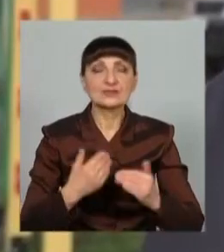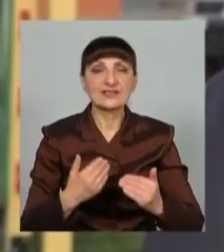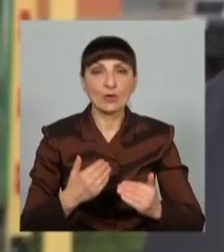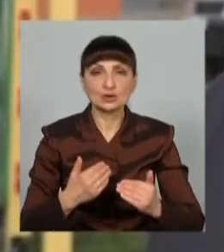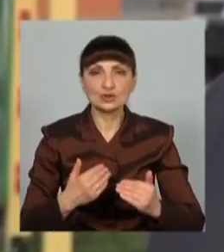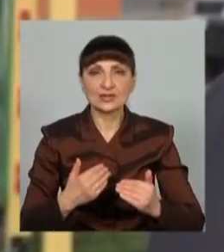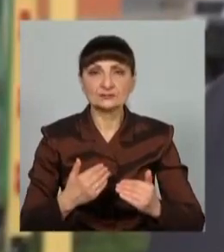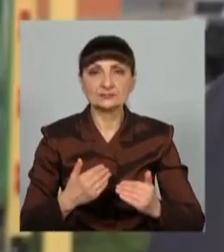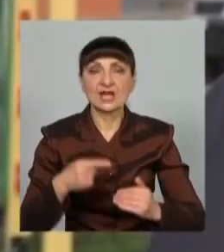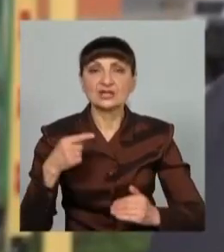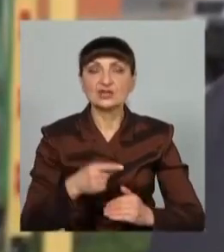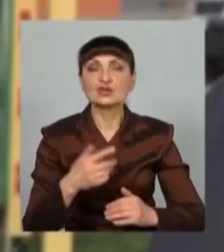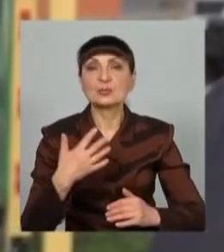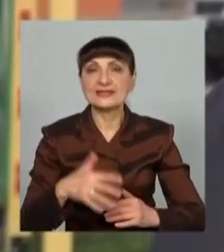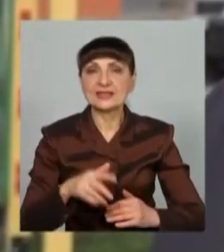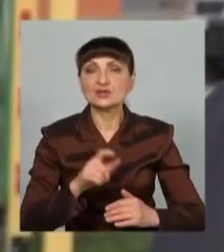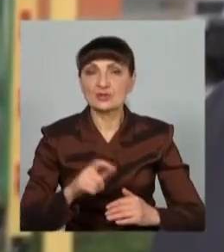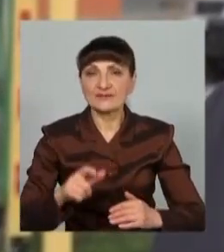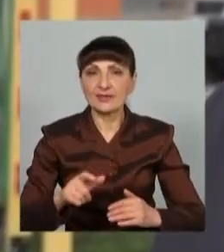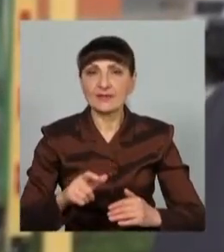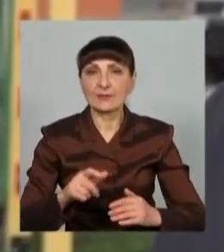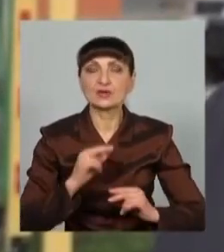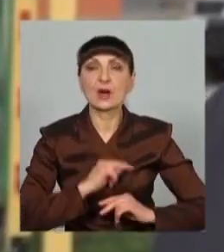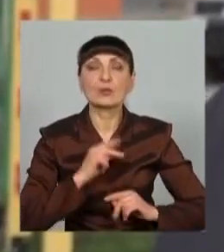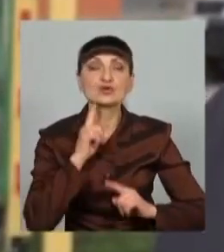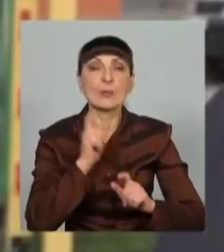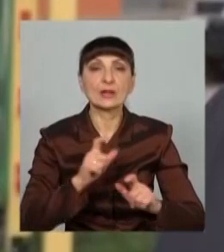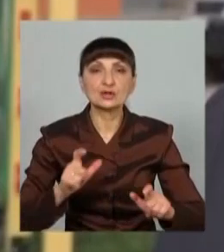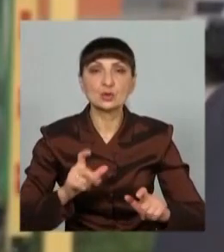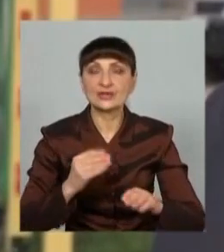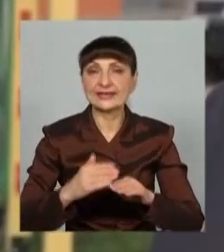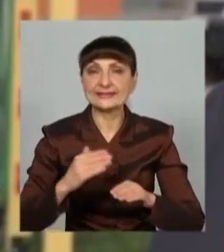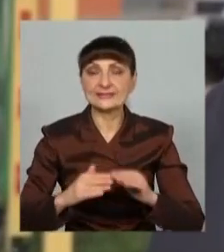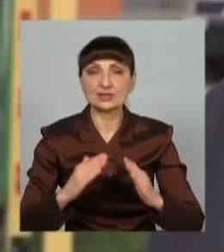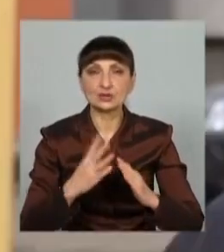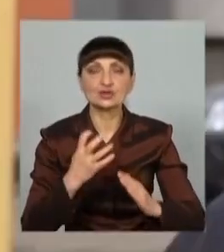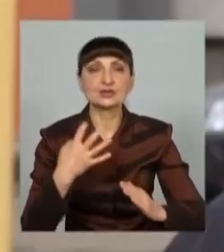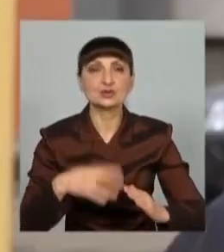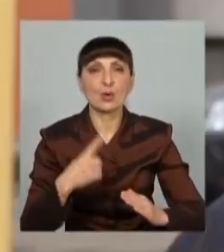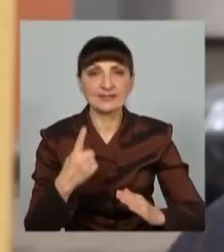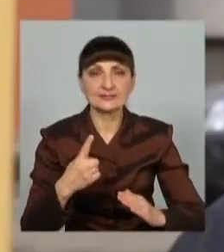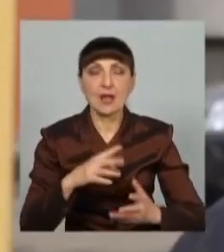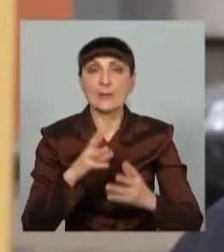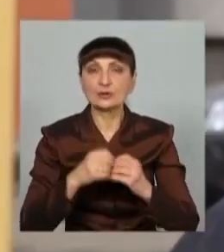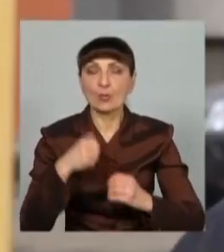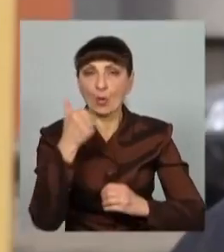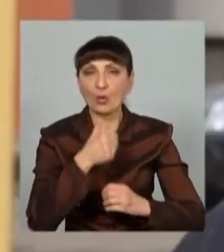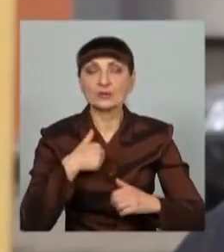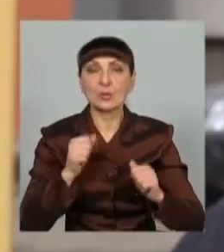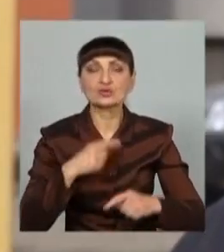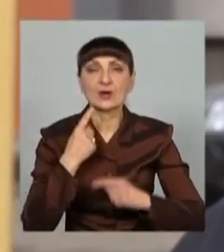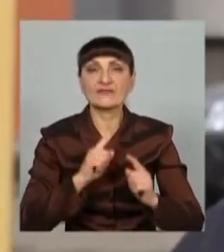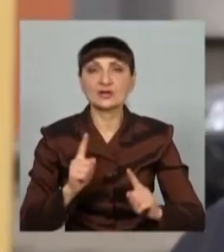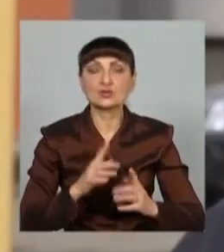сегодняшние 1050 наша работающая молодежь и кредитное жилье 441. То есть по итогам года мы можем говорить,